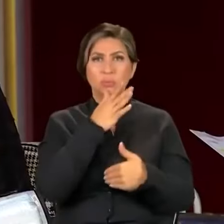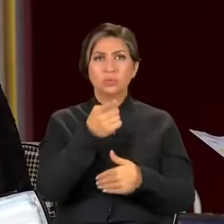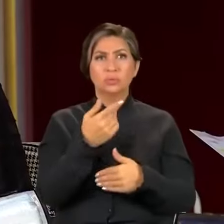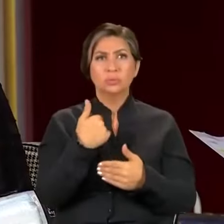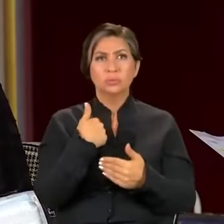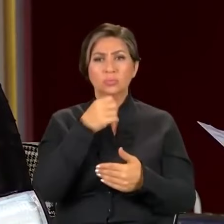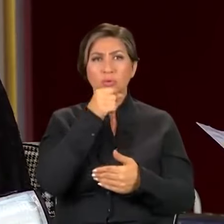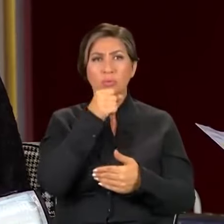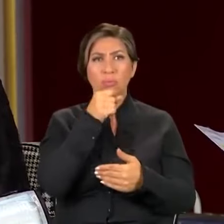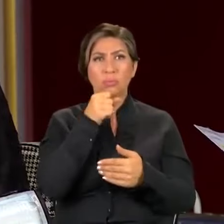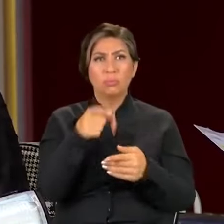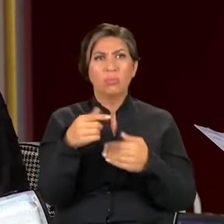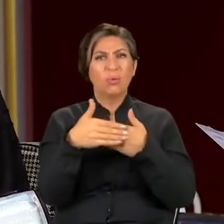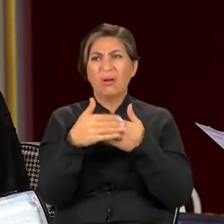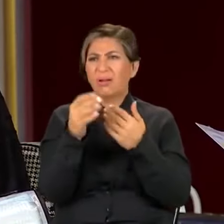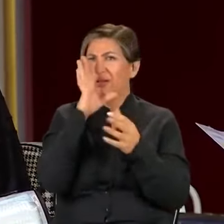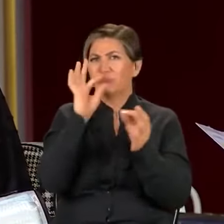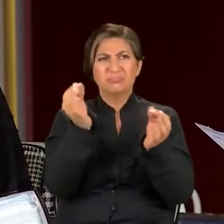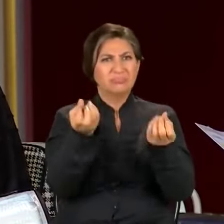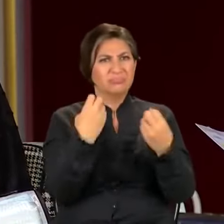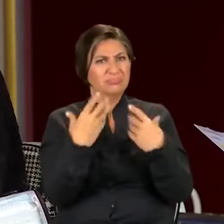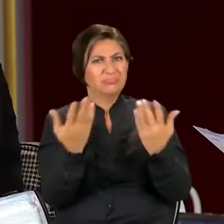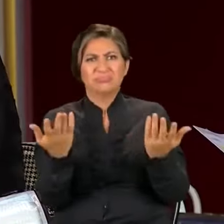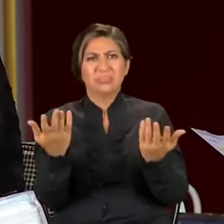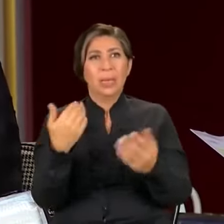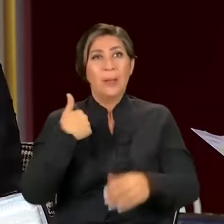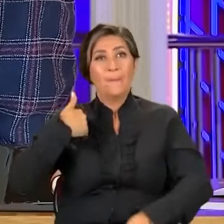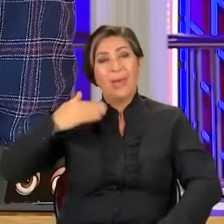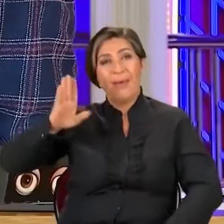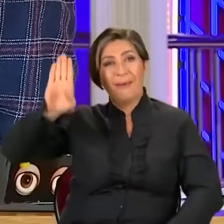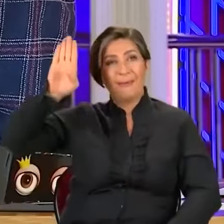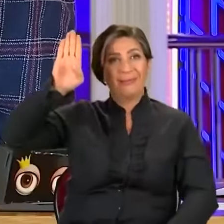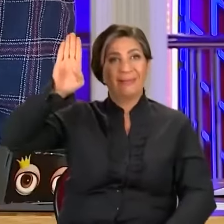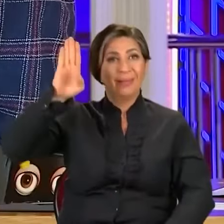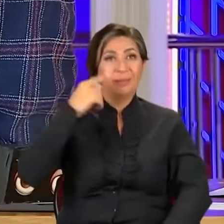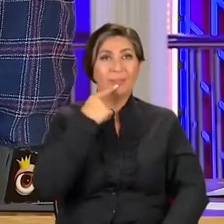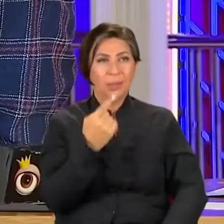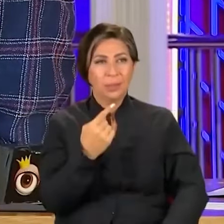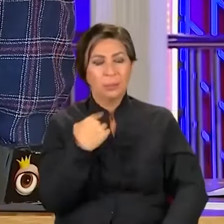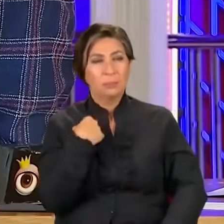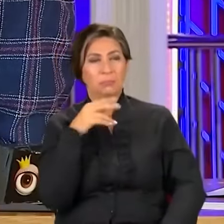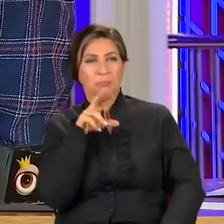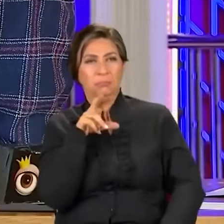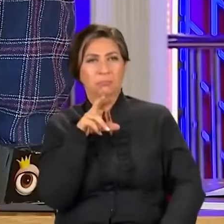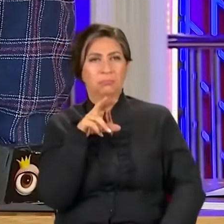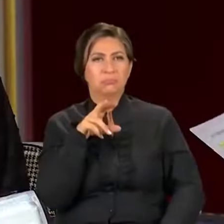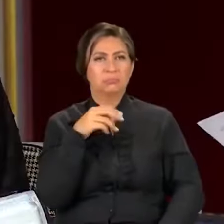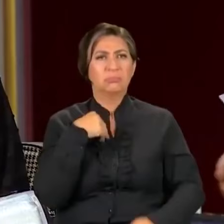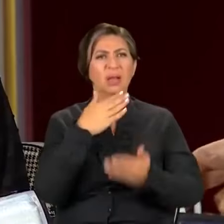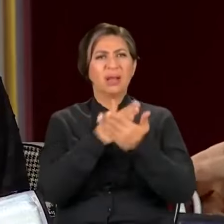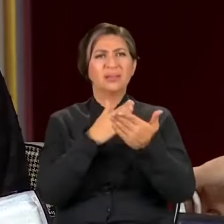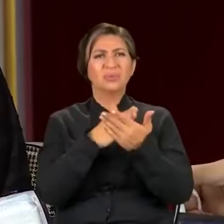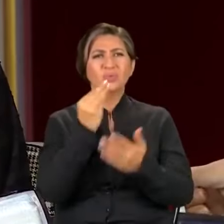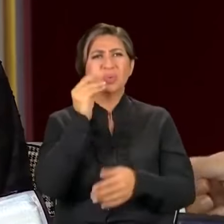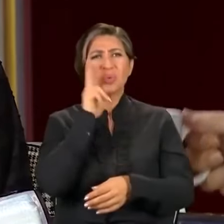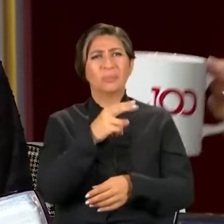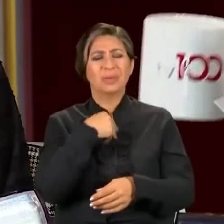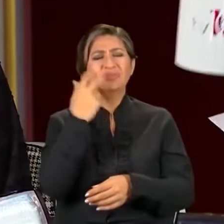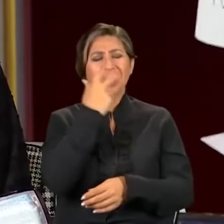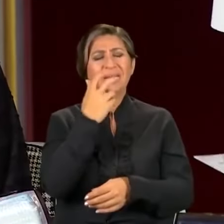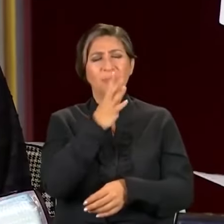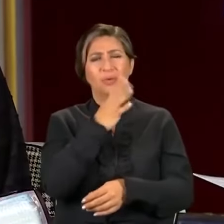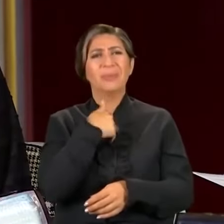de mikrofona dedim ki bu kartı kim yazdı dedim. Ben yazdım diye elini kaldırdı. Ben böyle kartları çok gördüm beyefendi. Ben şarkıyı